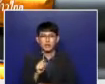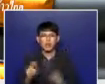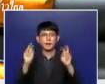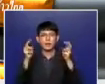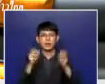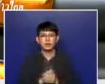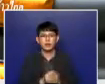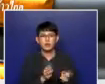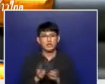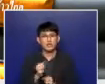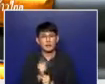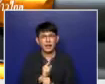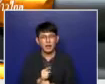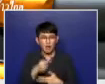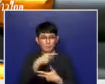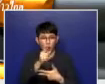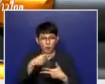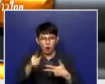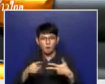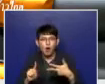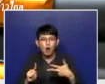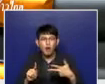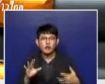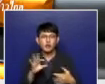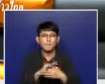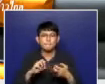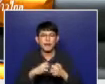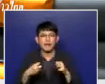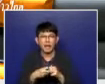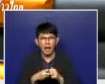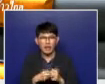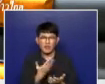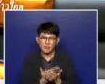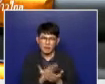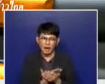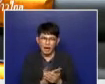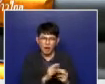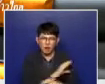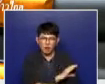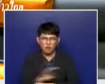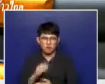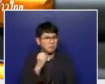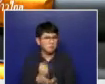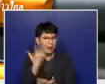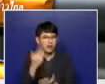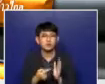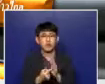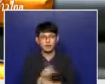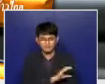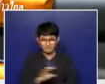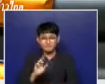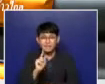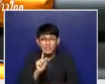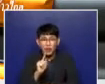หนุนสายสีน้ำเงินไม่ต้องเลยอะไรประมาณนี้ครับคุณผู้ชมครับมันจึงเป็นประเด็นที่ผมว่าท่านมีเวลาท่าน